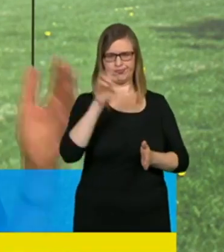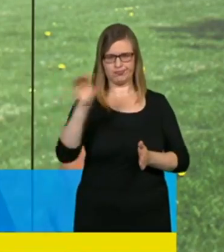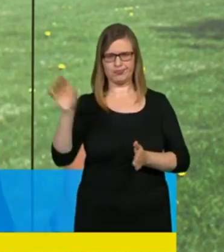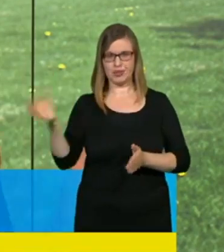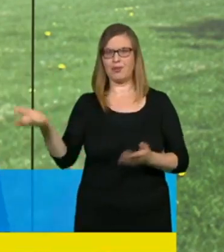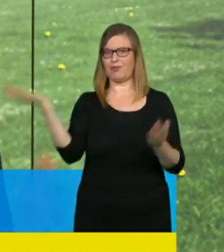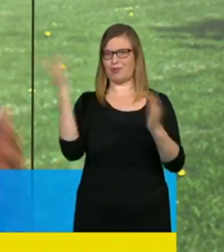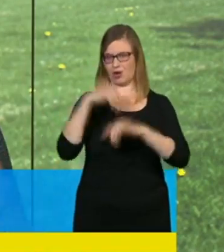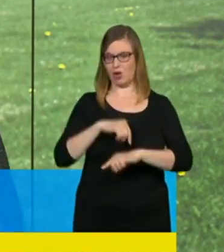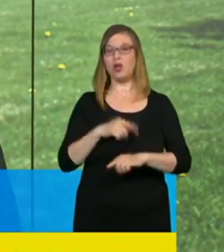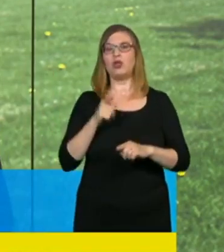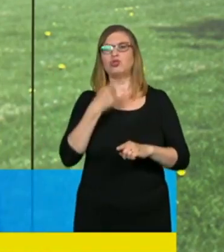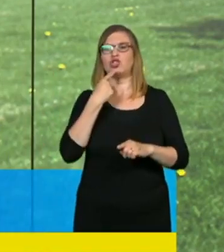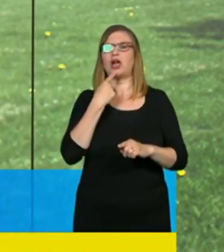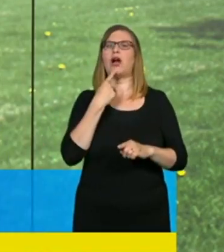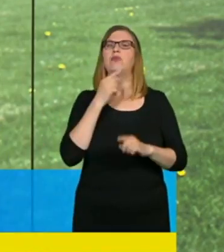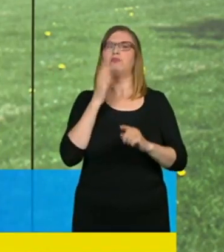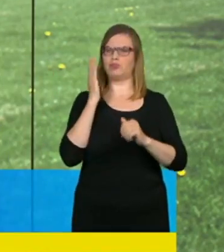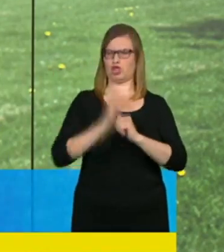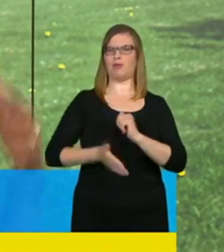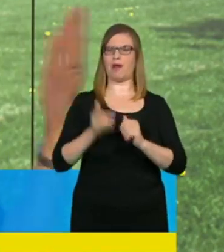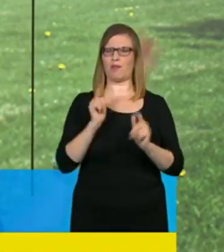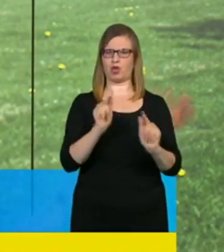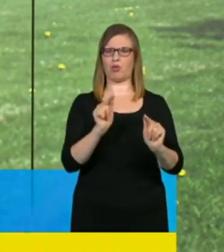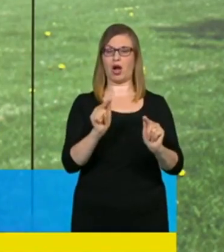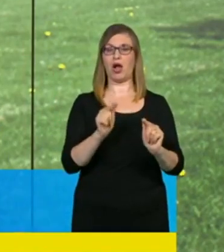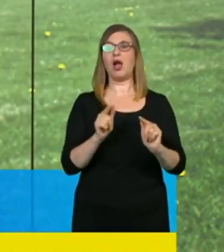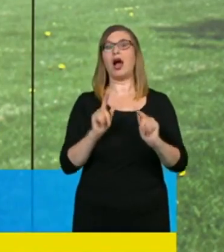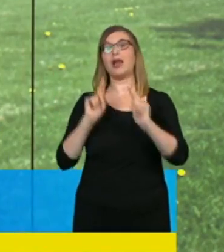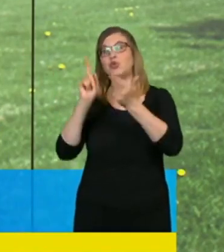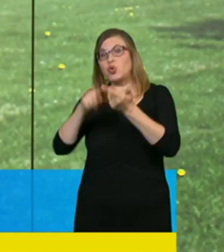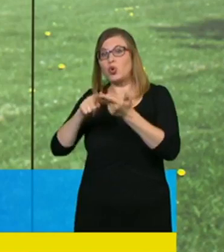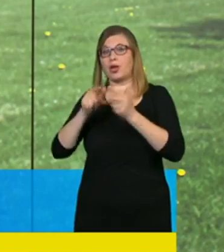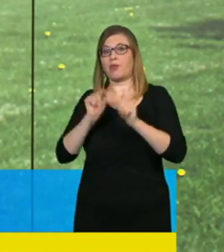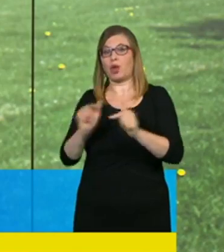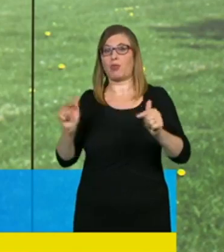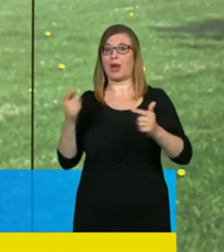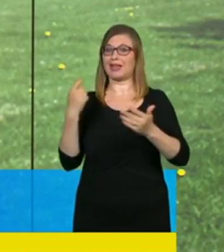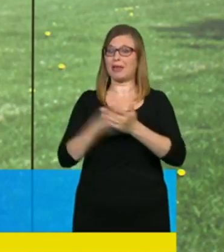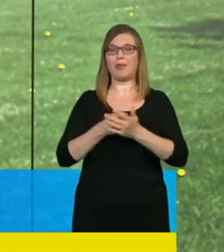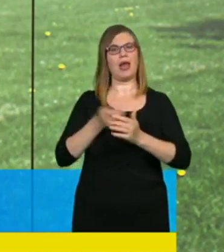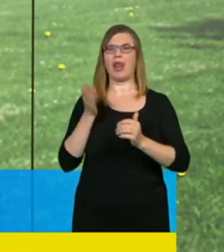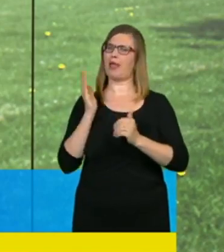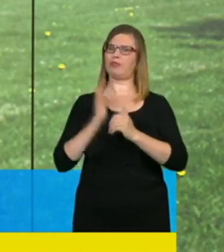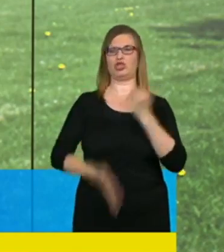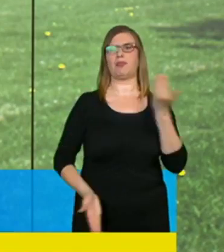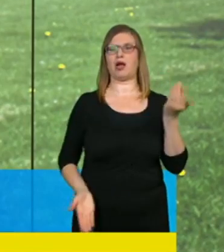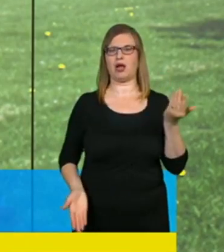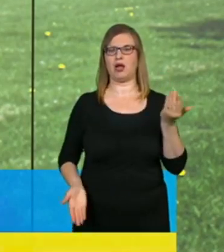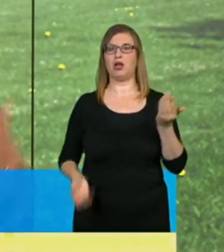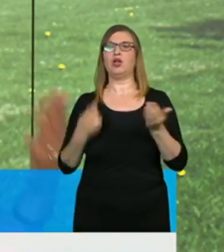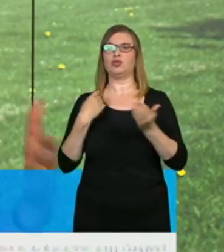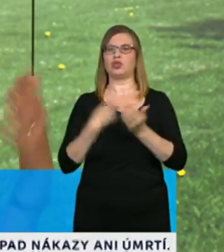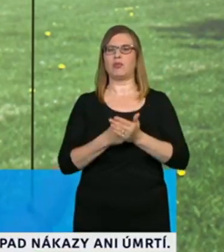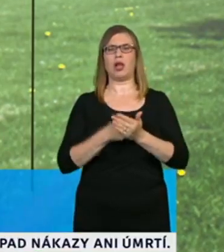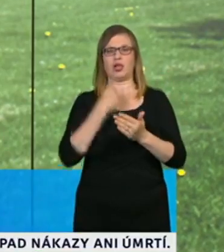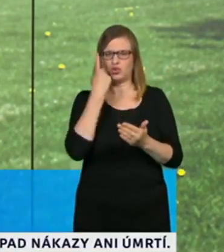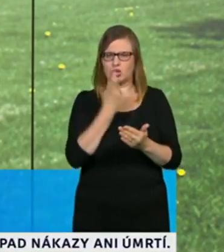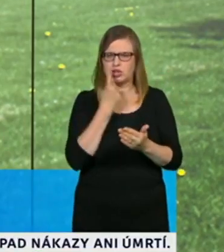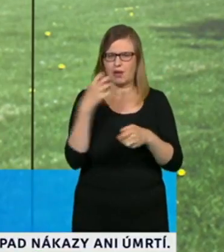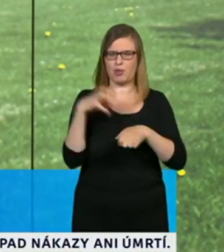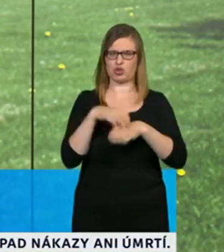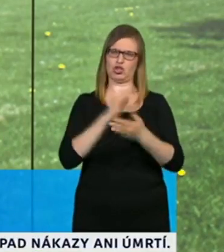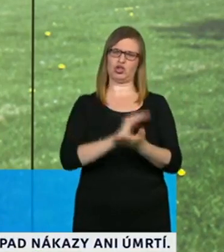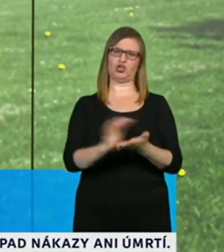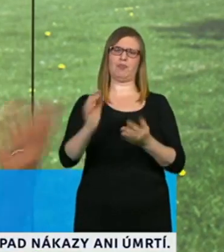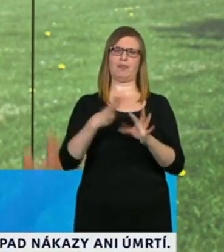všechno přímé podpory, ale důležité jsou i nepřímé. Podívejte se do okolních zemí, tam se také postupuje tím systémem